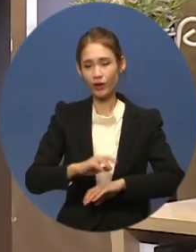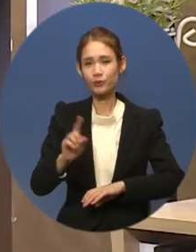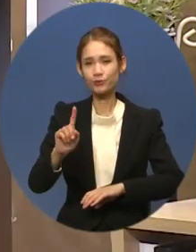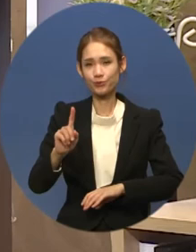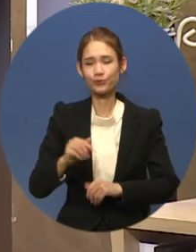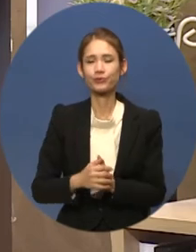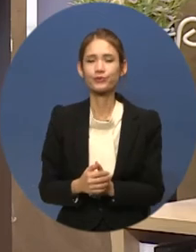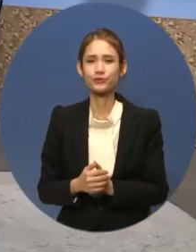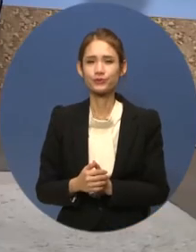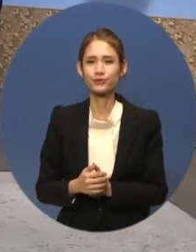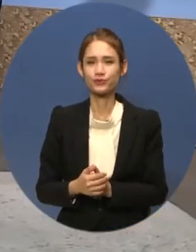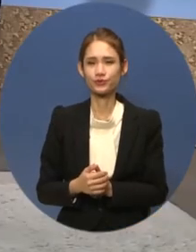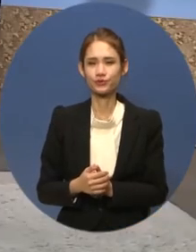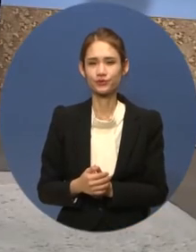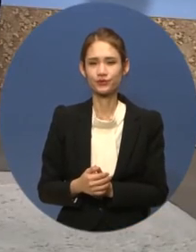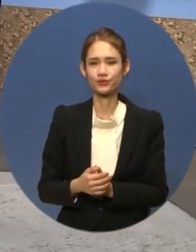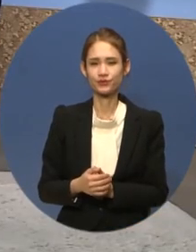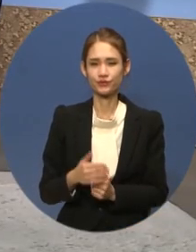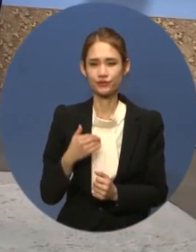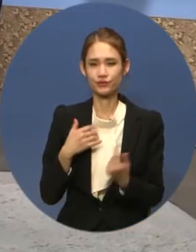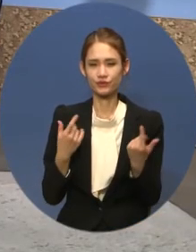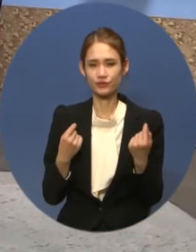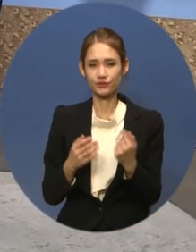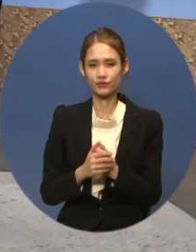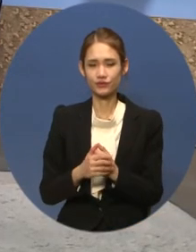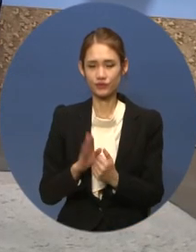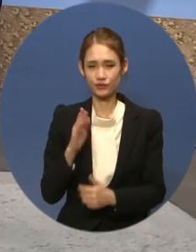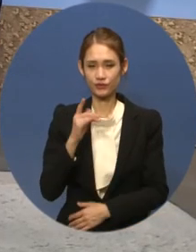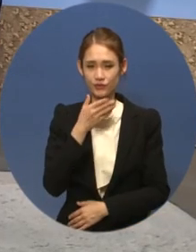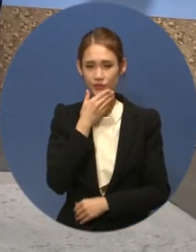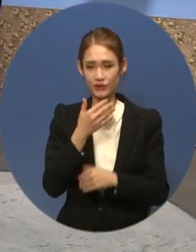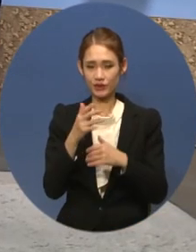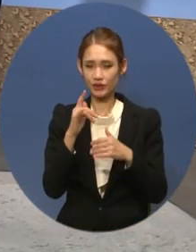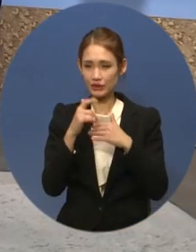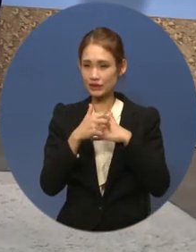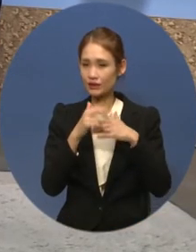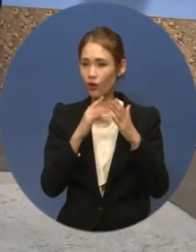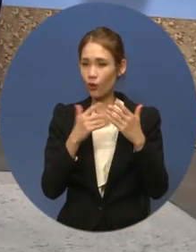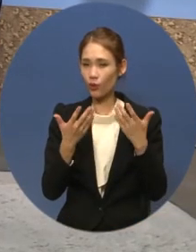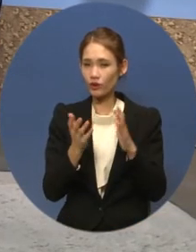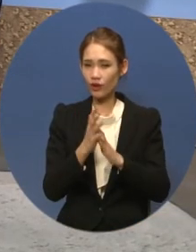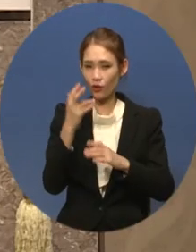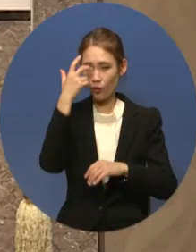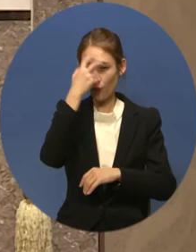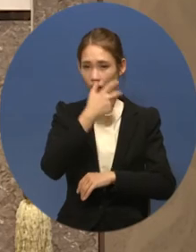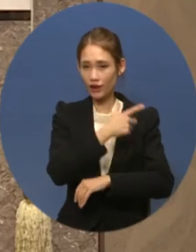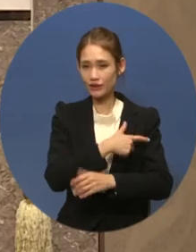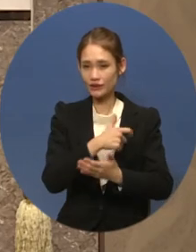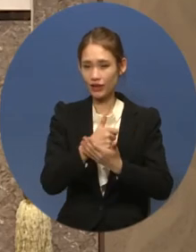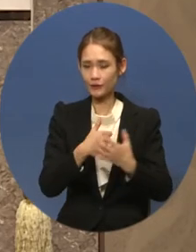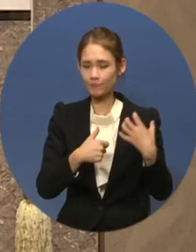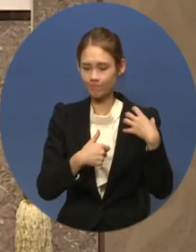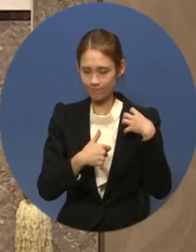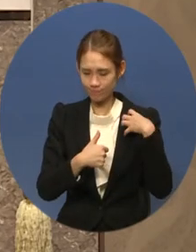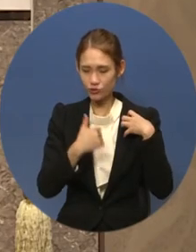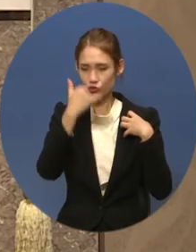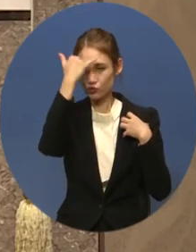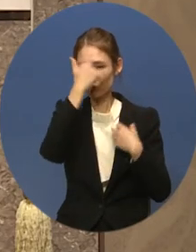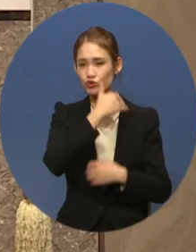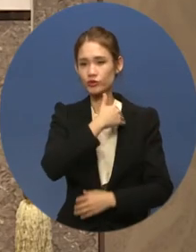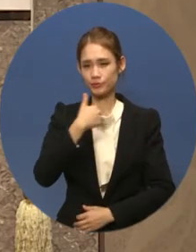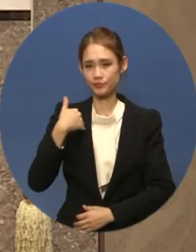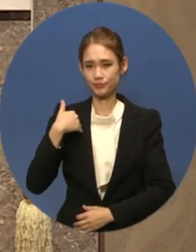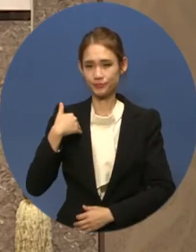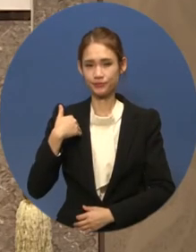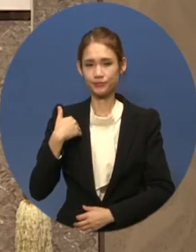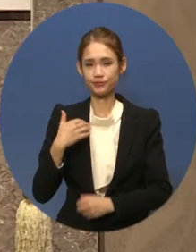계획이 있으신가요 네 저는 본 복지 우리 공간 의 예 관리자로서 일단 역할을 충실히 해야 되겠죠 어